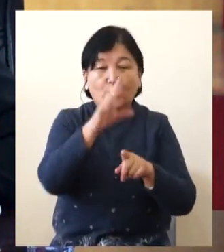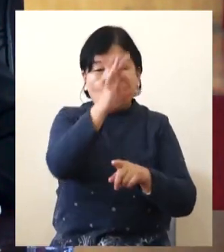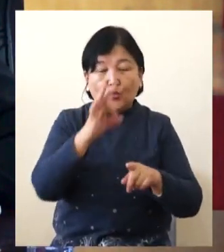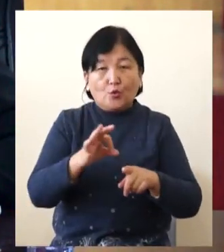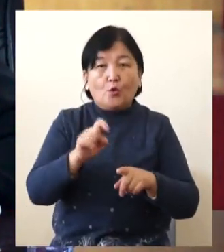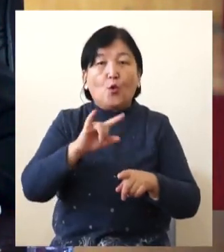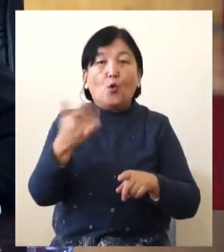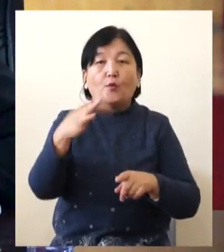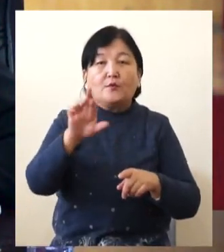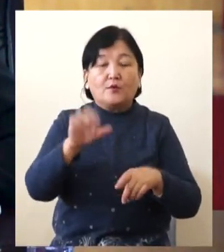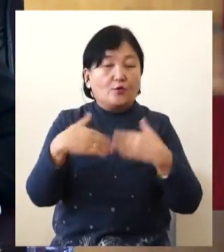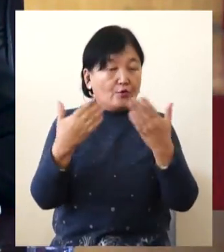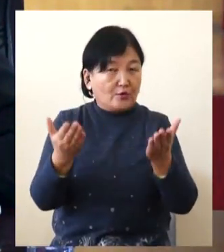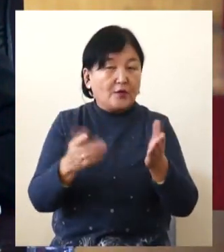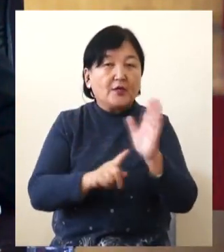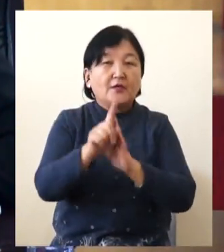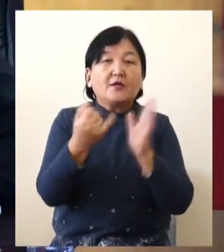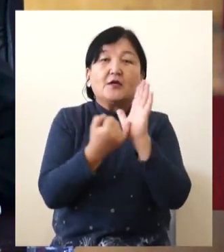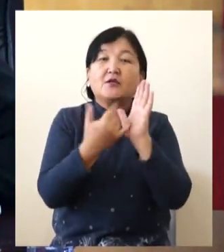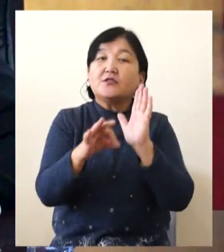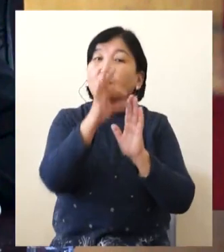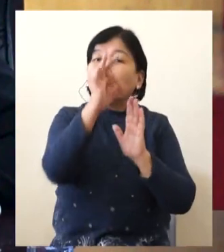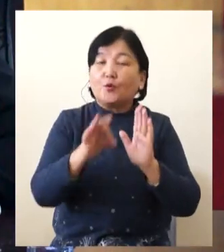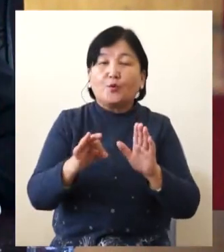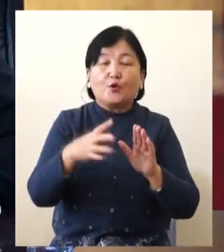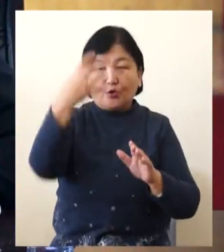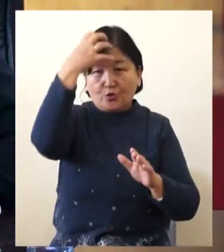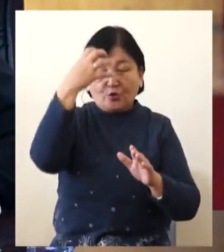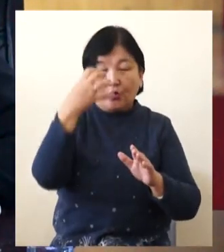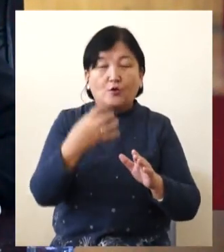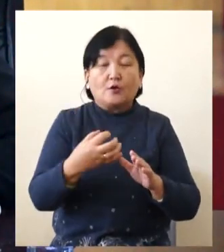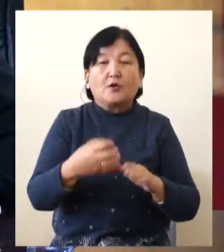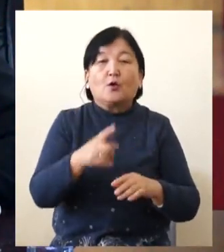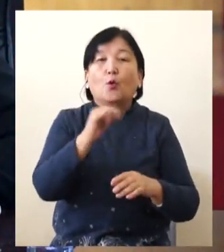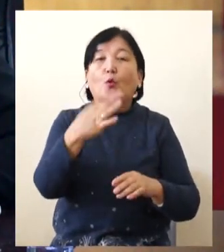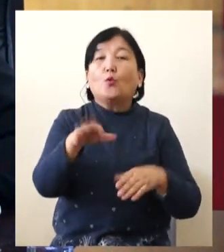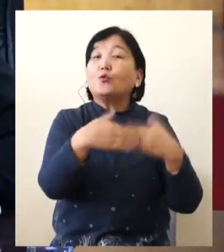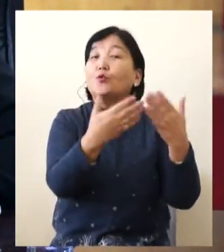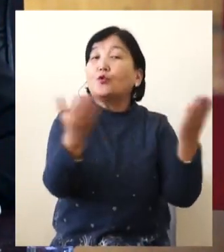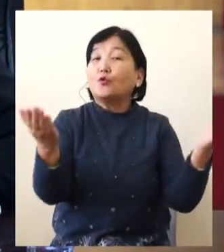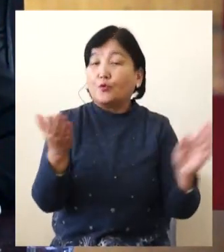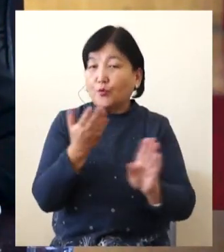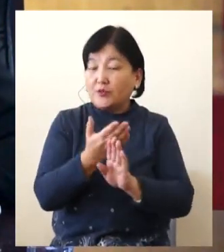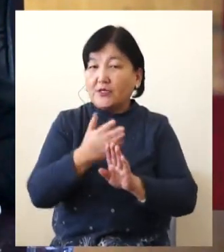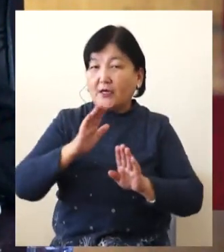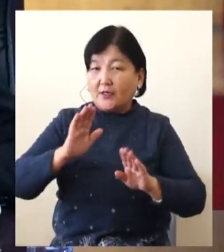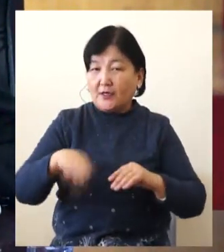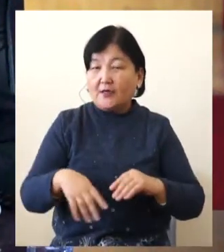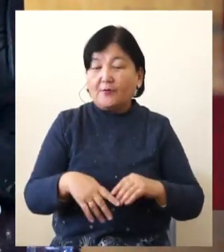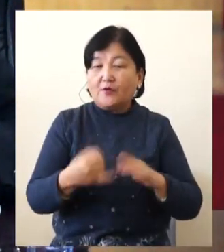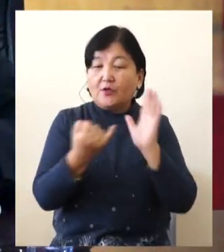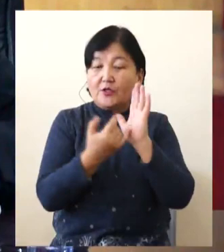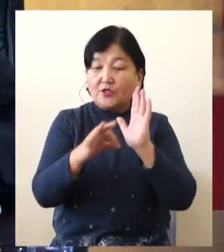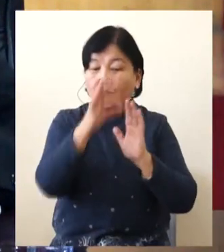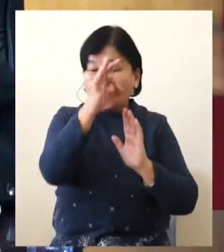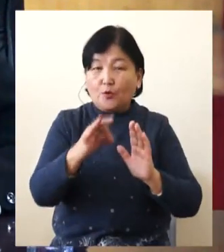хийсэн. Тэг ихлээд нэг 60% нь хувьчилчаад төр байгаа 40% нөгөө 60% хувьчаад их тэр компани